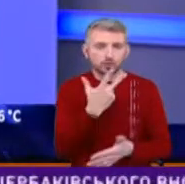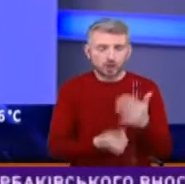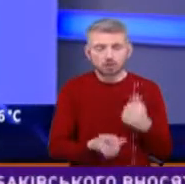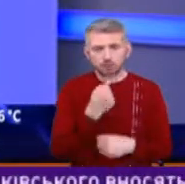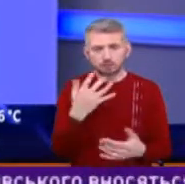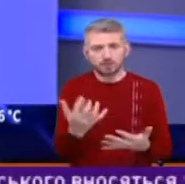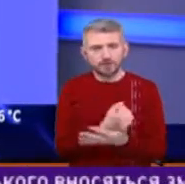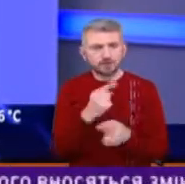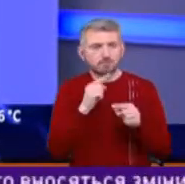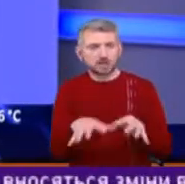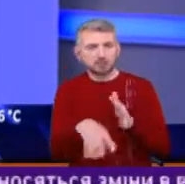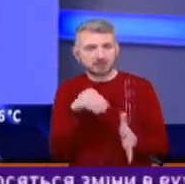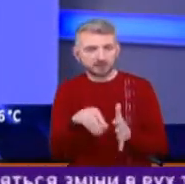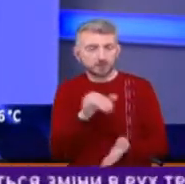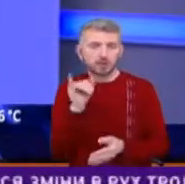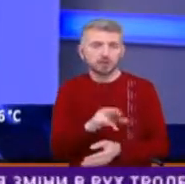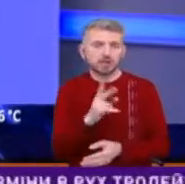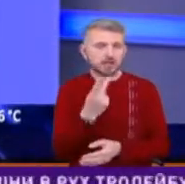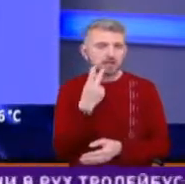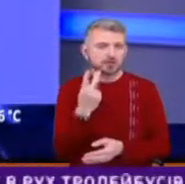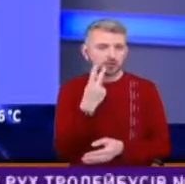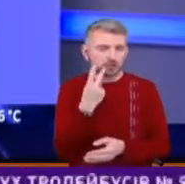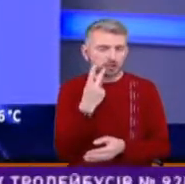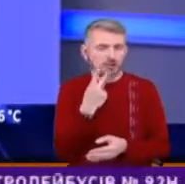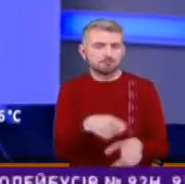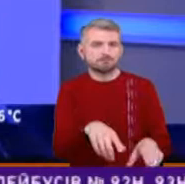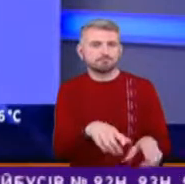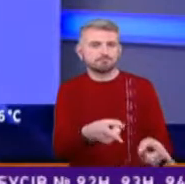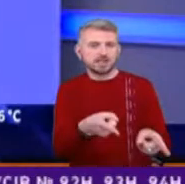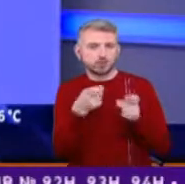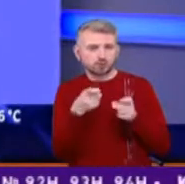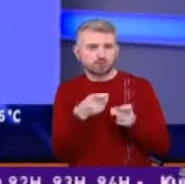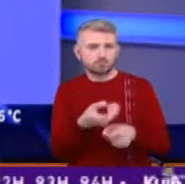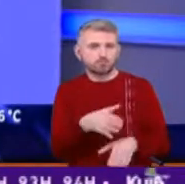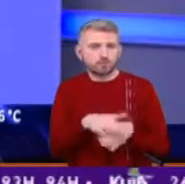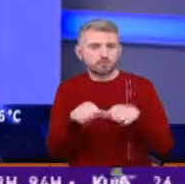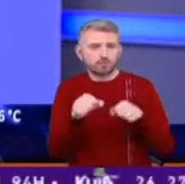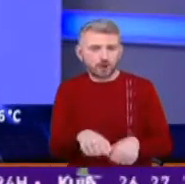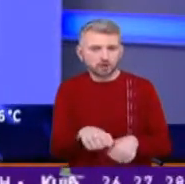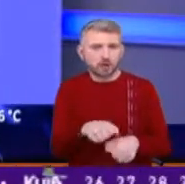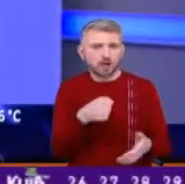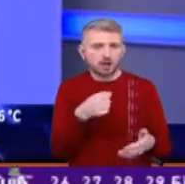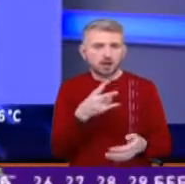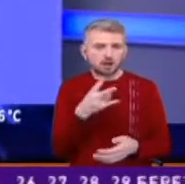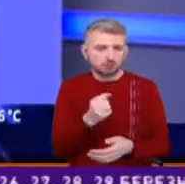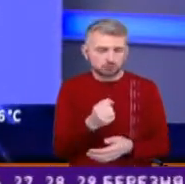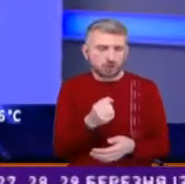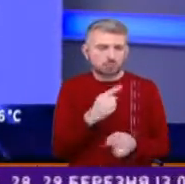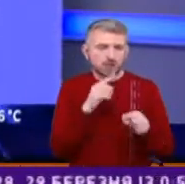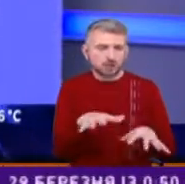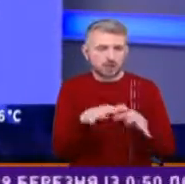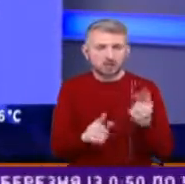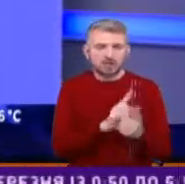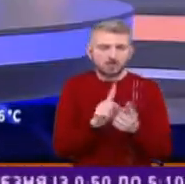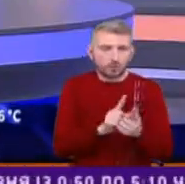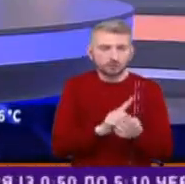спробують виграти парламентські вибори і, як завжди, притягнути повноваження на користь парламенту аж до реформи і зміни Конституції в